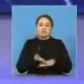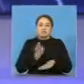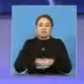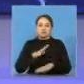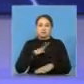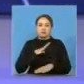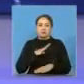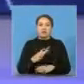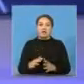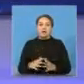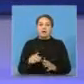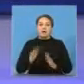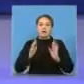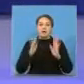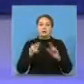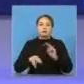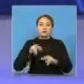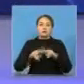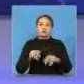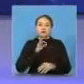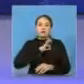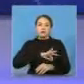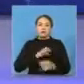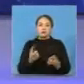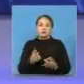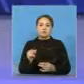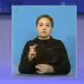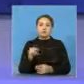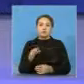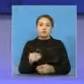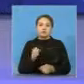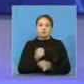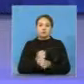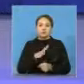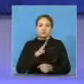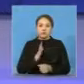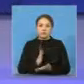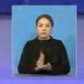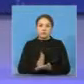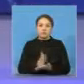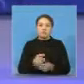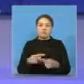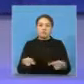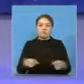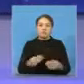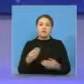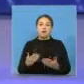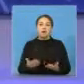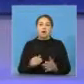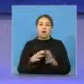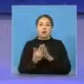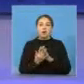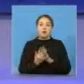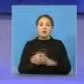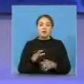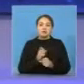Күнделікті тұтынудан өзге бақша мен құрылыс жұмыстарына пайдалану үшін насос орнатып алғандар бар. Салдары өзгелерге тиеді. Ауыл шетіне жетпей